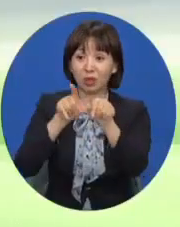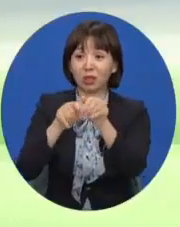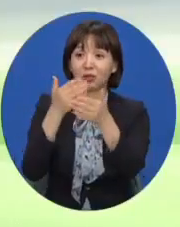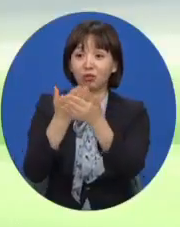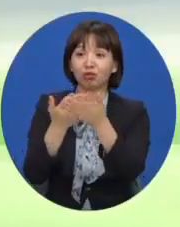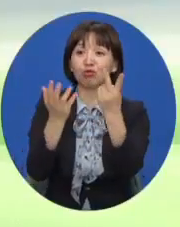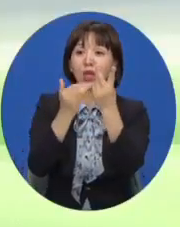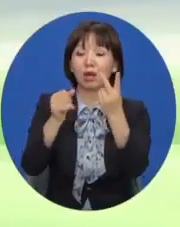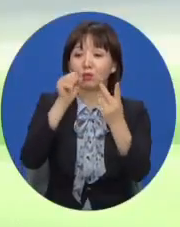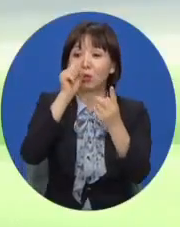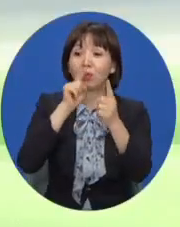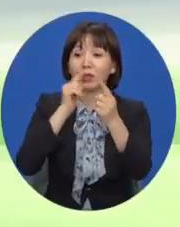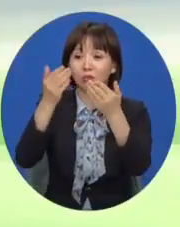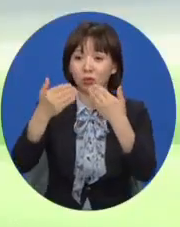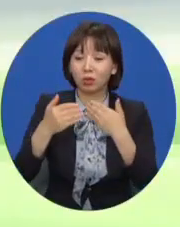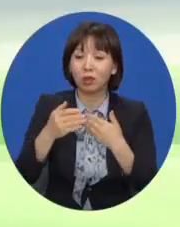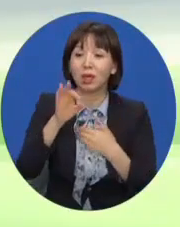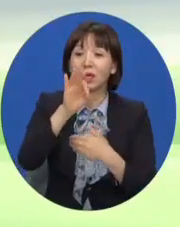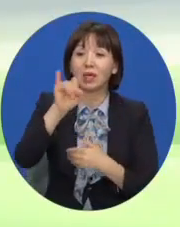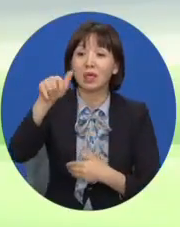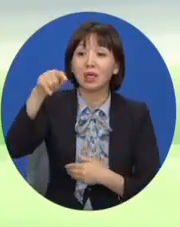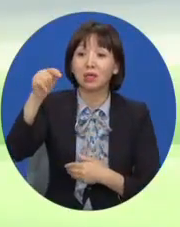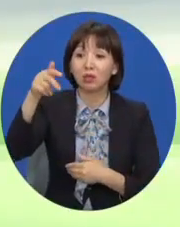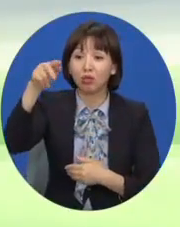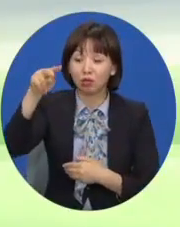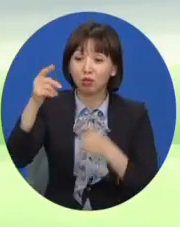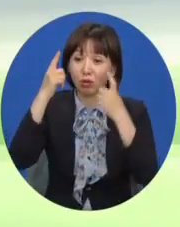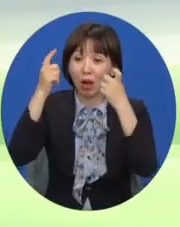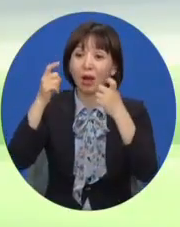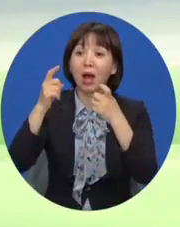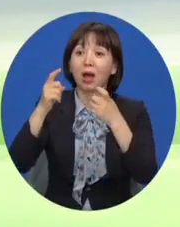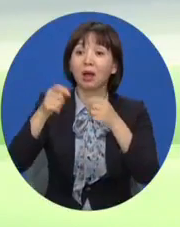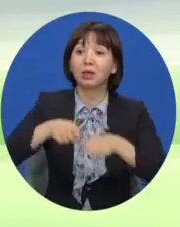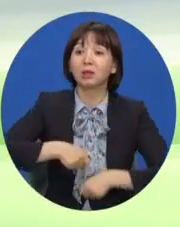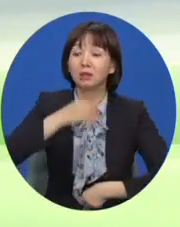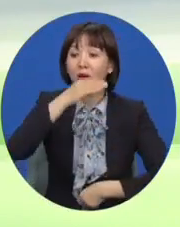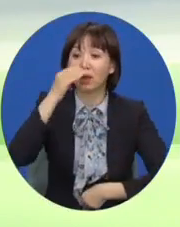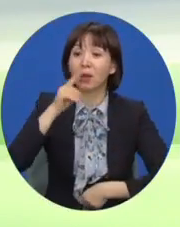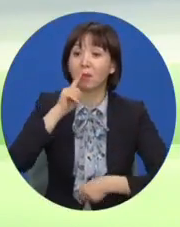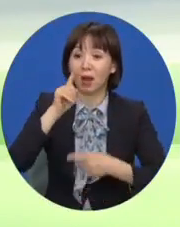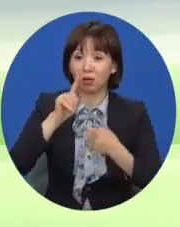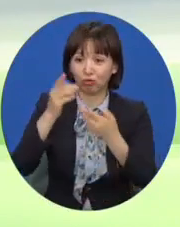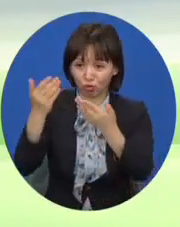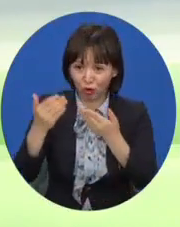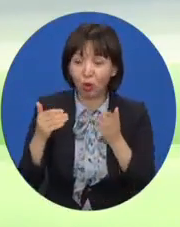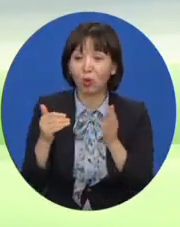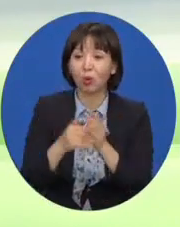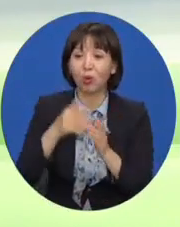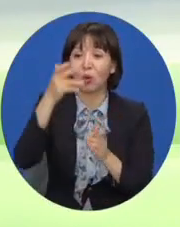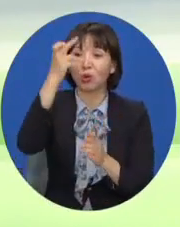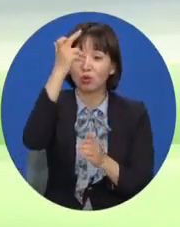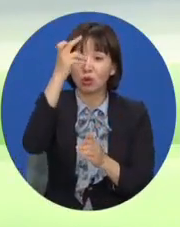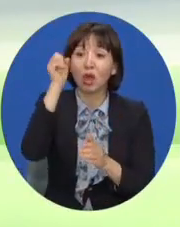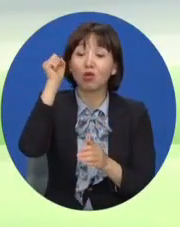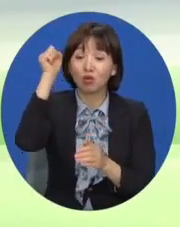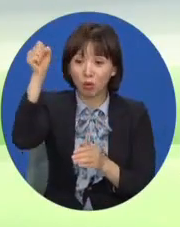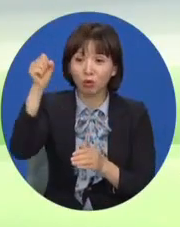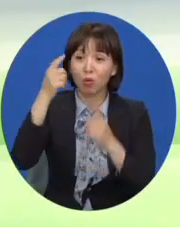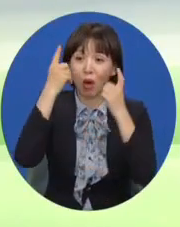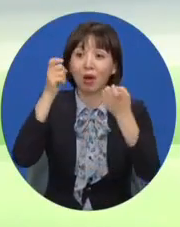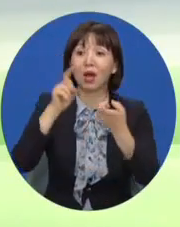좋은 말씀하셨습니다. 이근기 후보께서는 관광에 대한 정의에 대한 말씀하셨고 또 우리 최 후보께서는 관광에